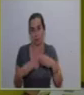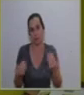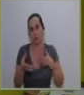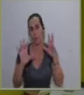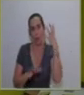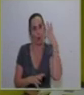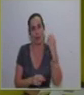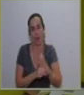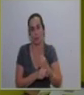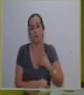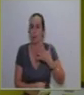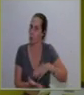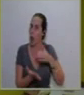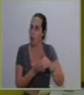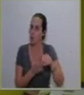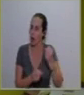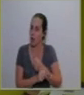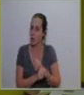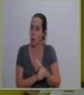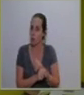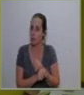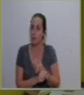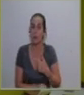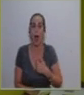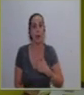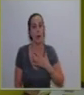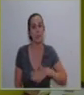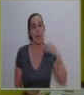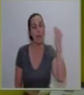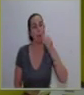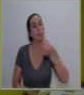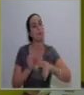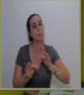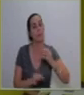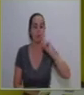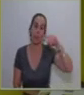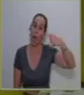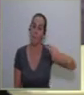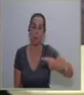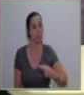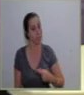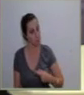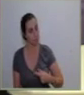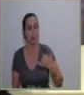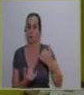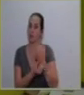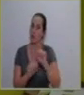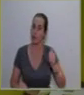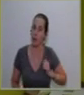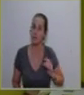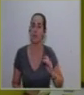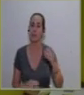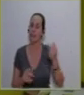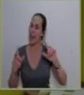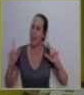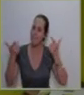שאני מאוד אוהבת ואני ארצה להמשיך בו, אני ארצה ללמוד משפטים עוד שנה. מדהים. שמשתחררתי איזו שנה ככה